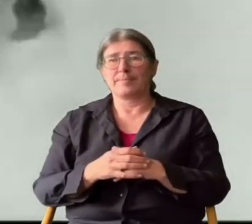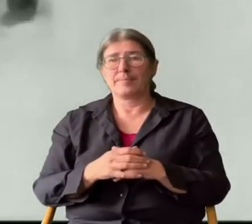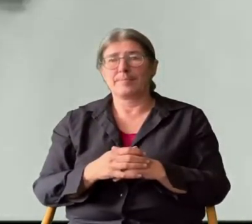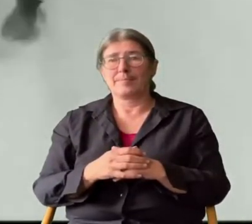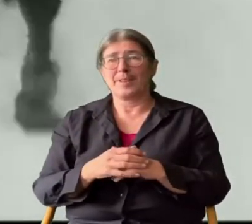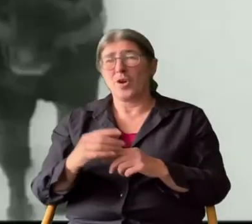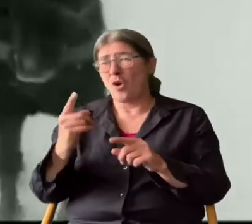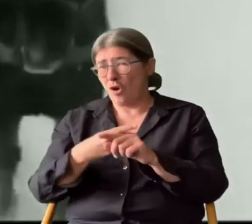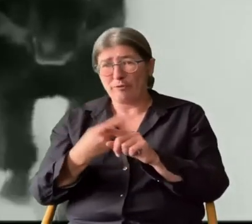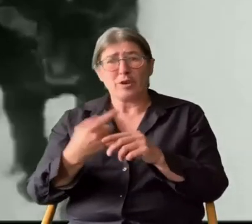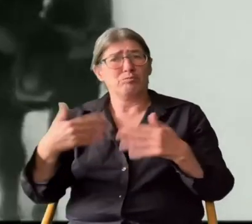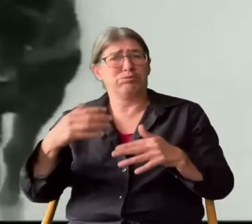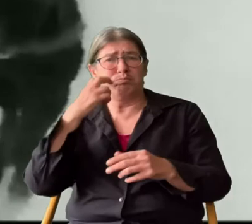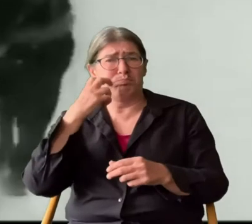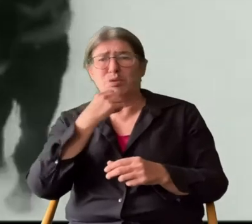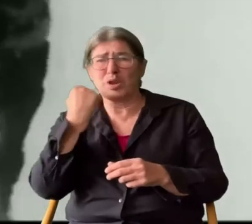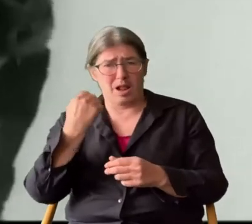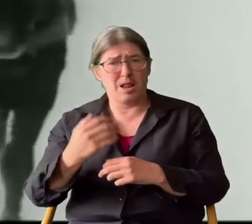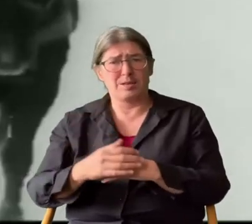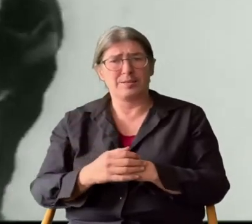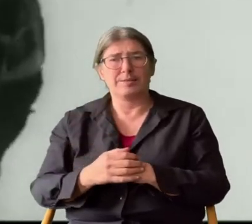Oft läuft es weniger glimpflich ab.